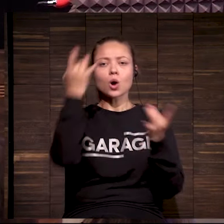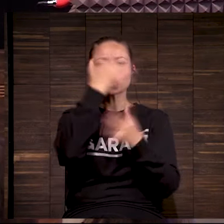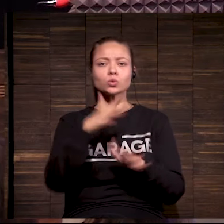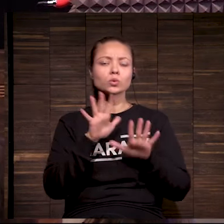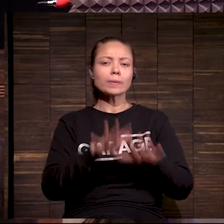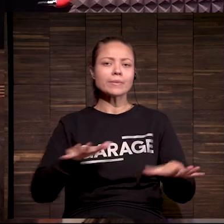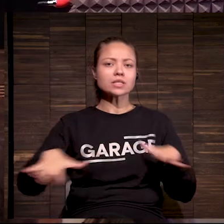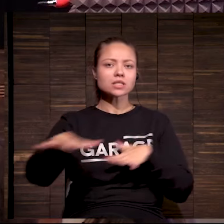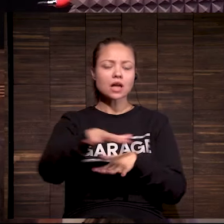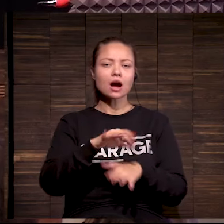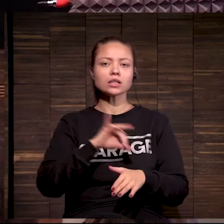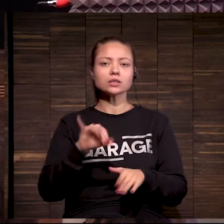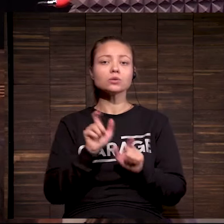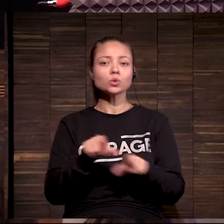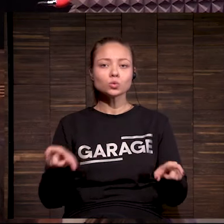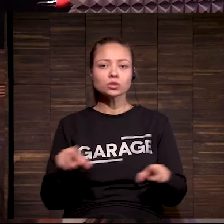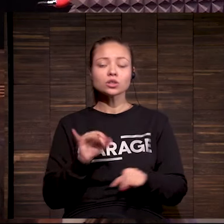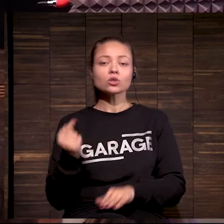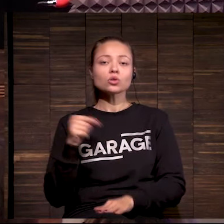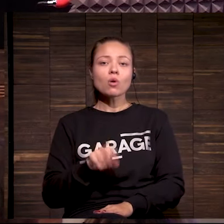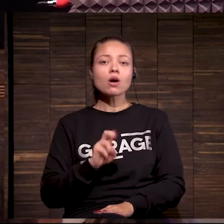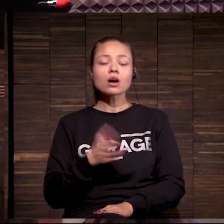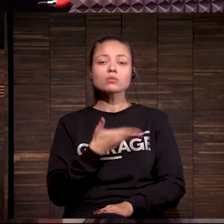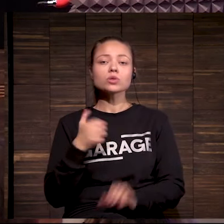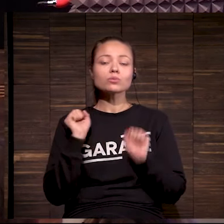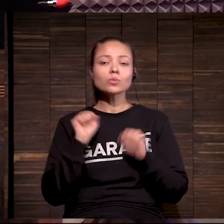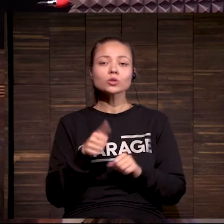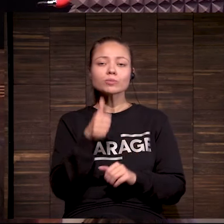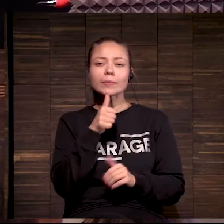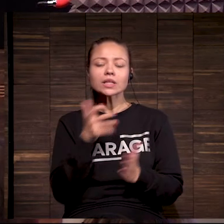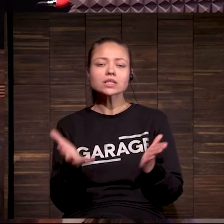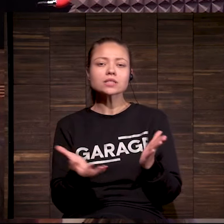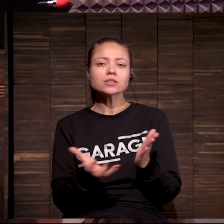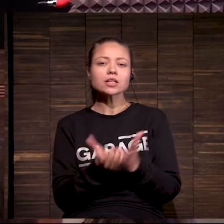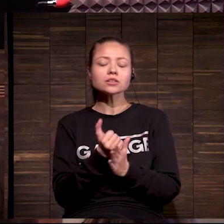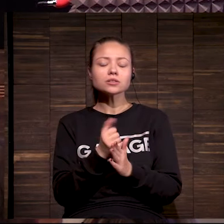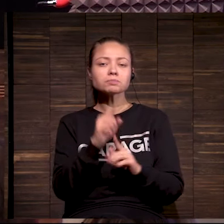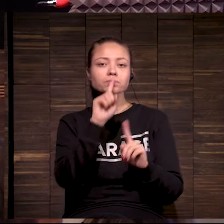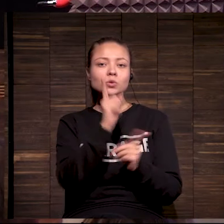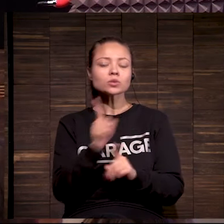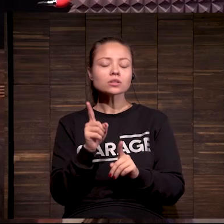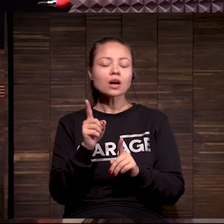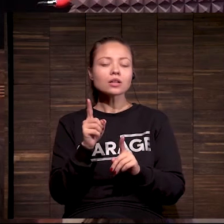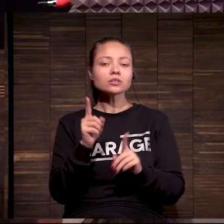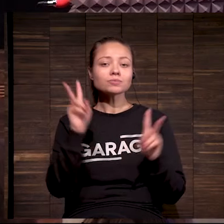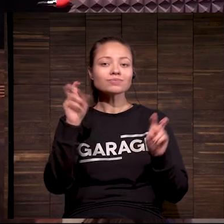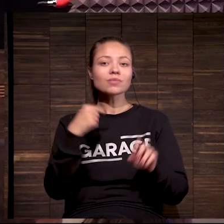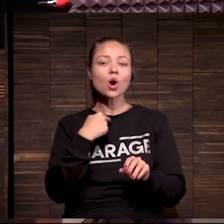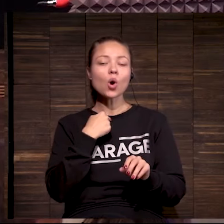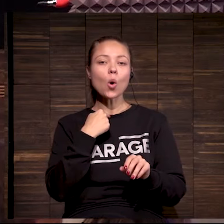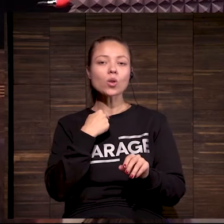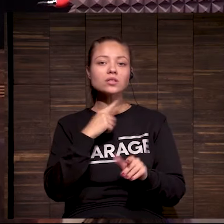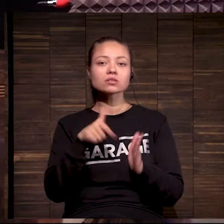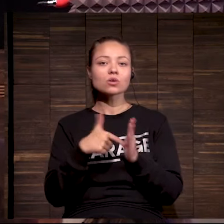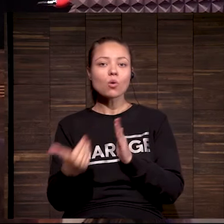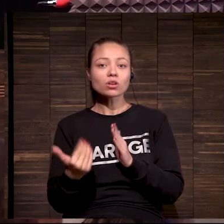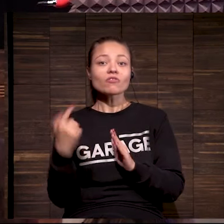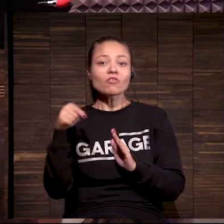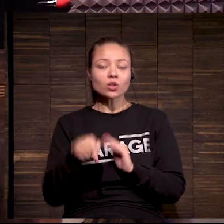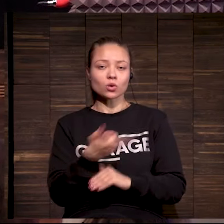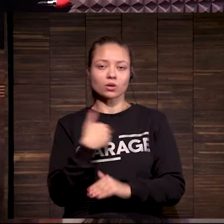это как мы можем попытаться найти уникальный голос города в котором мы работаем как мы